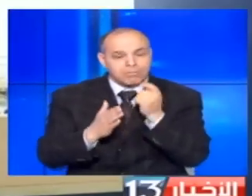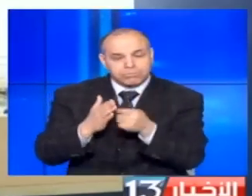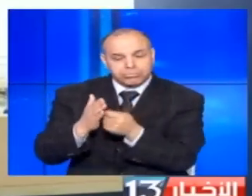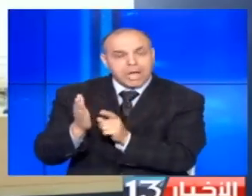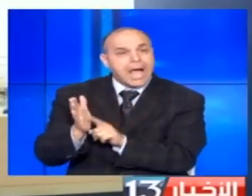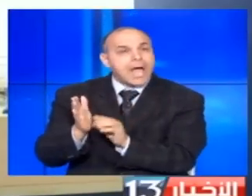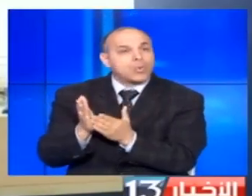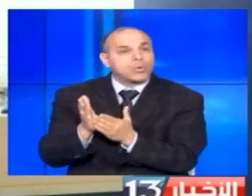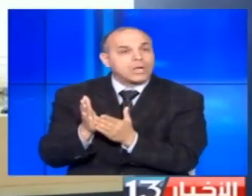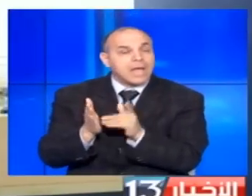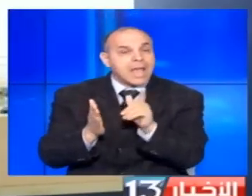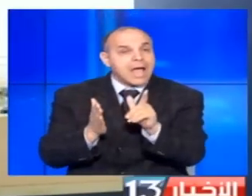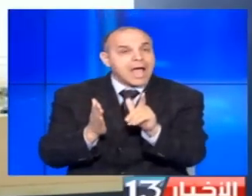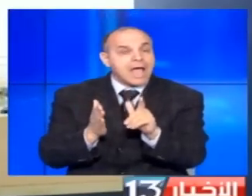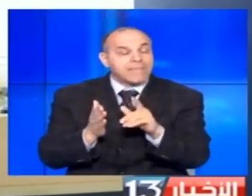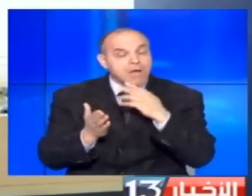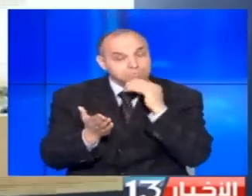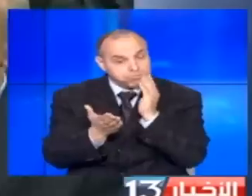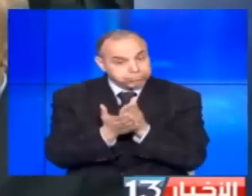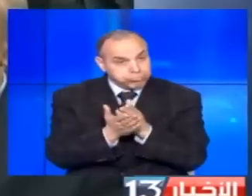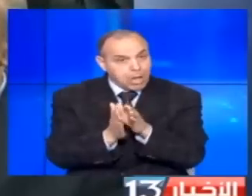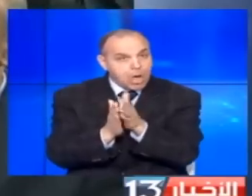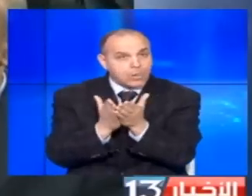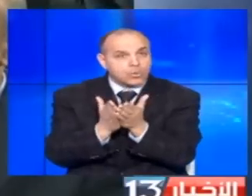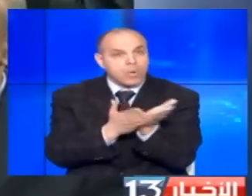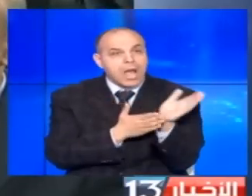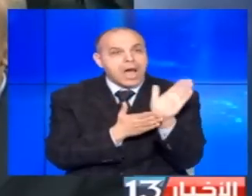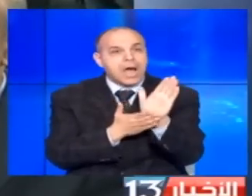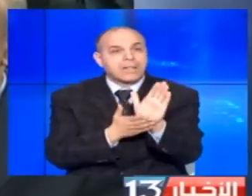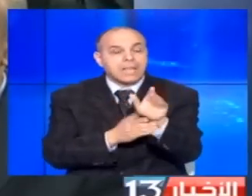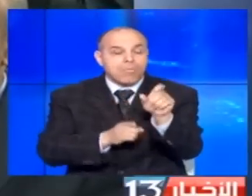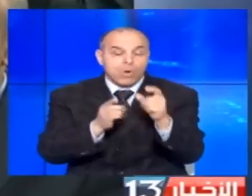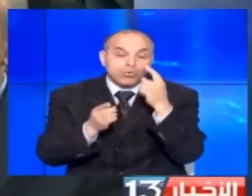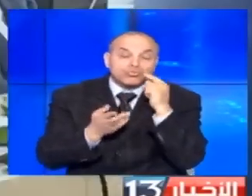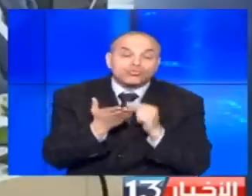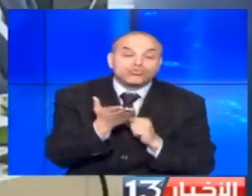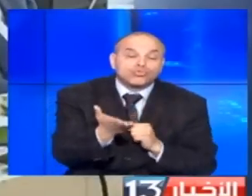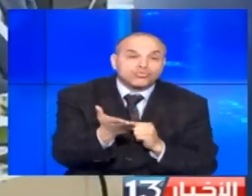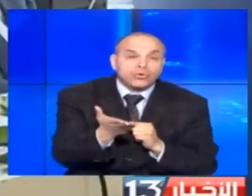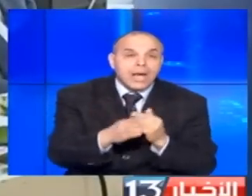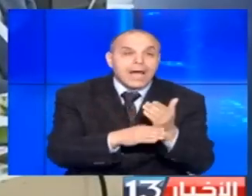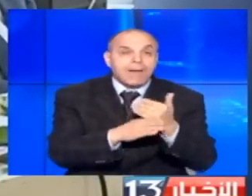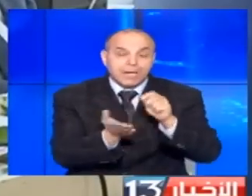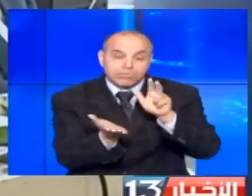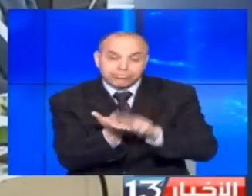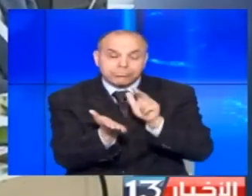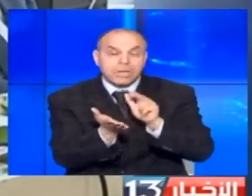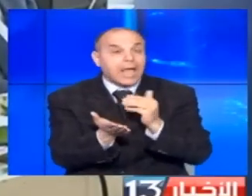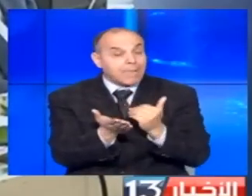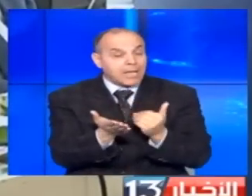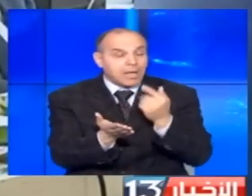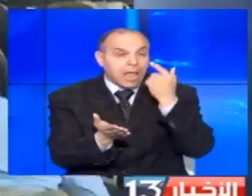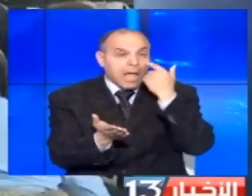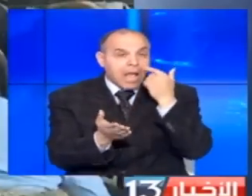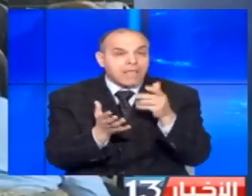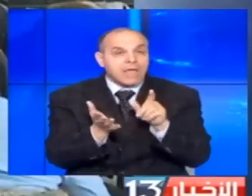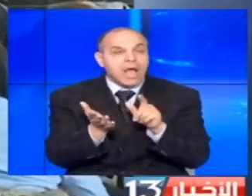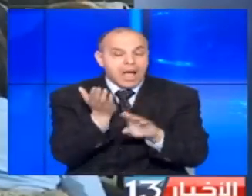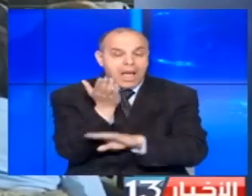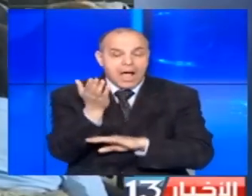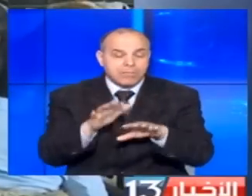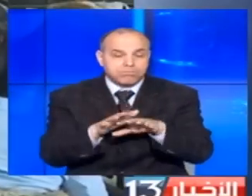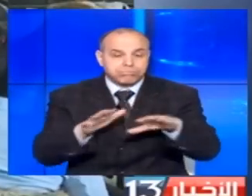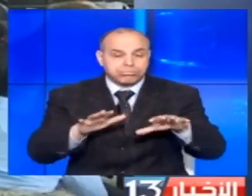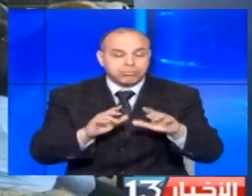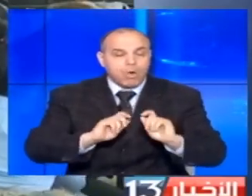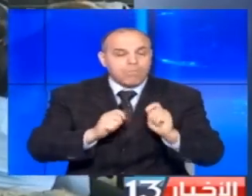النص وانما في تكريس شفافيه النصوص وعرضها على المواطن قبل سنها وذلك عبر توسيع قاعده النفاذ